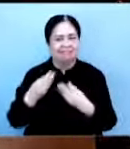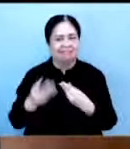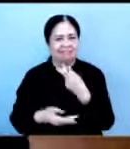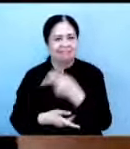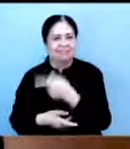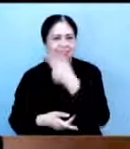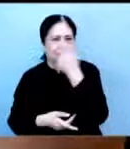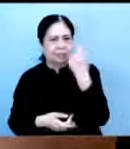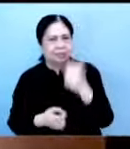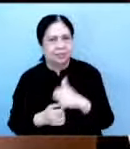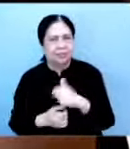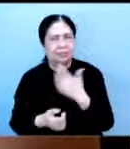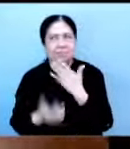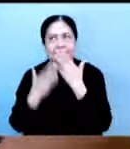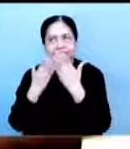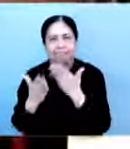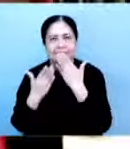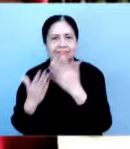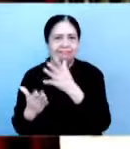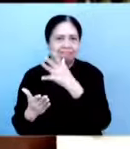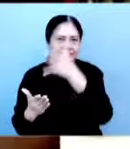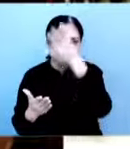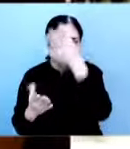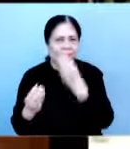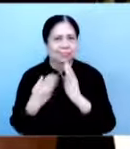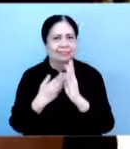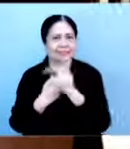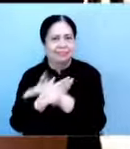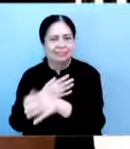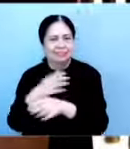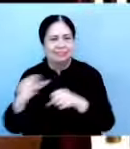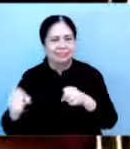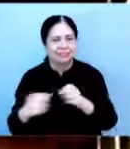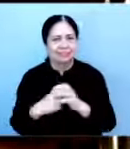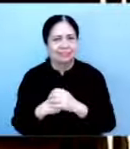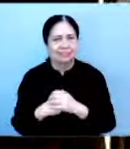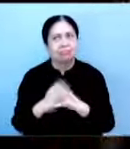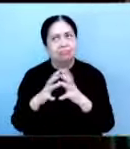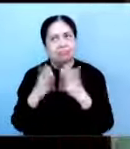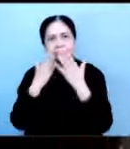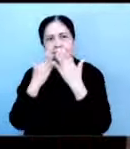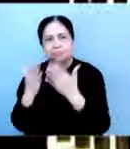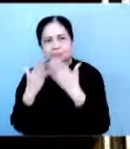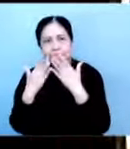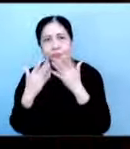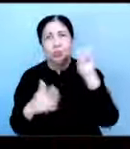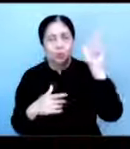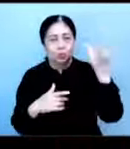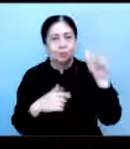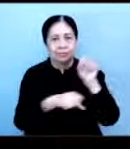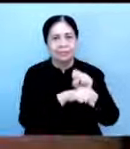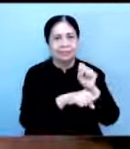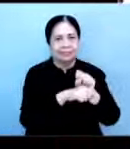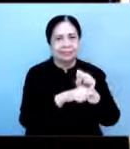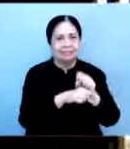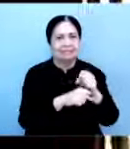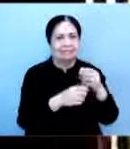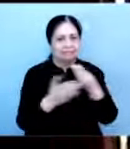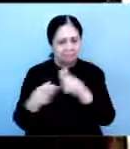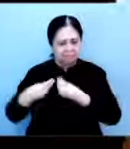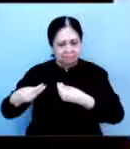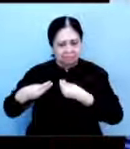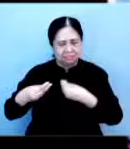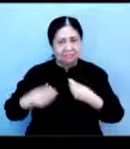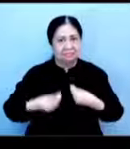um utang na loob ko po yun sa kanila ano yung halaga ng utang ng loob mo malaki po pag nag-work na po ako bibilhan mo sila ng bahay